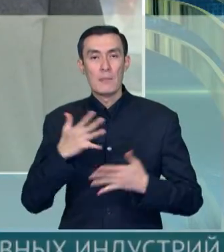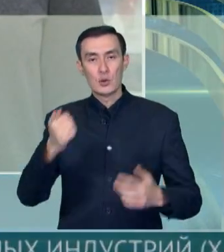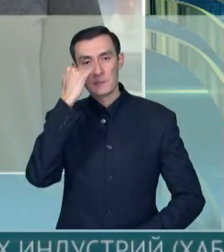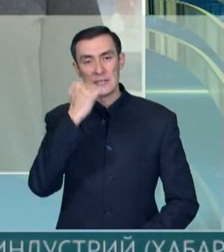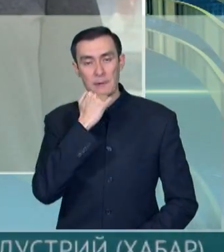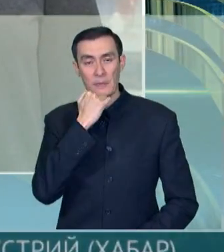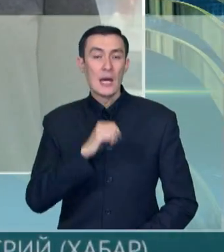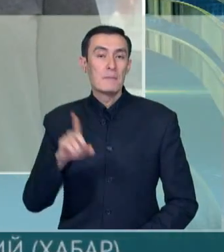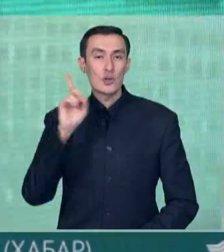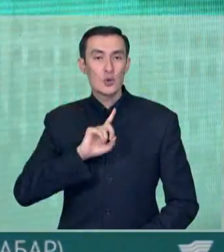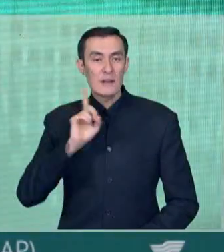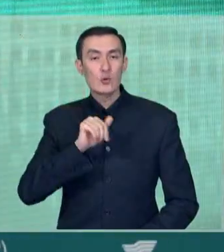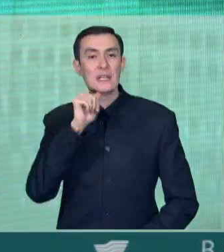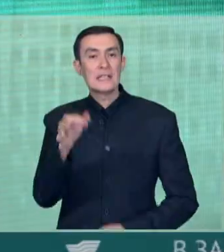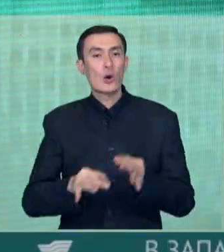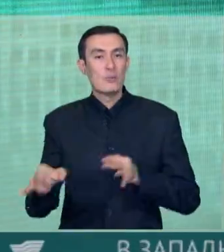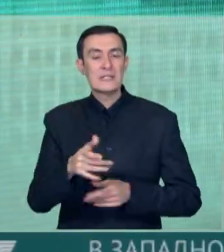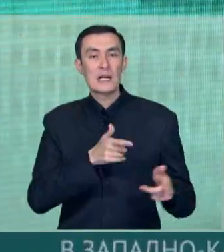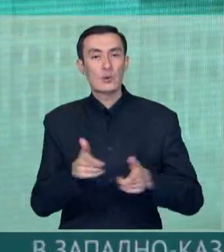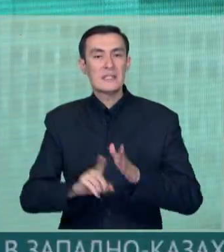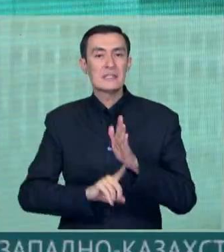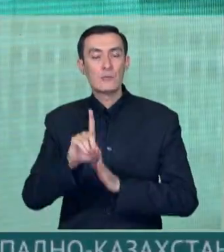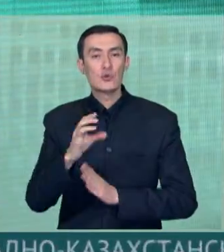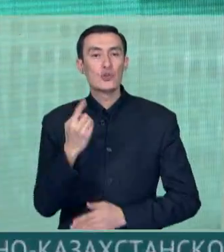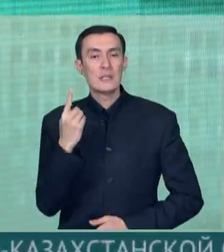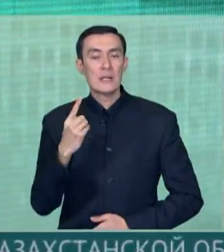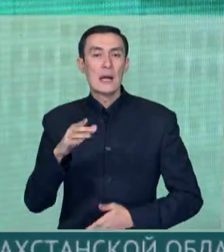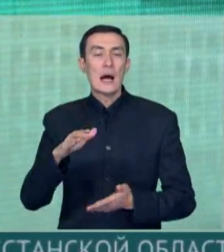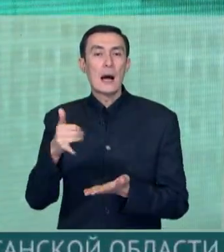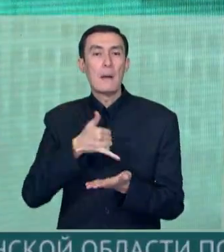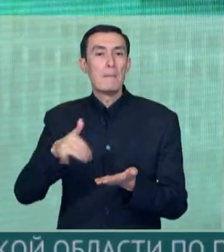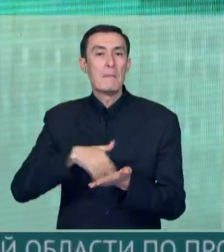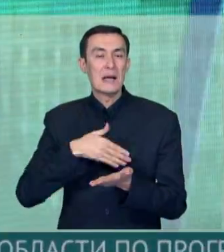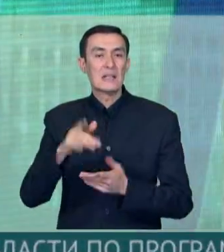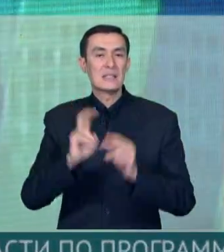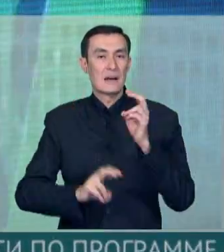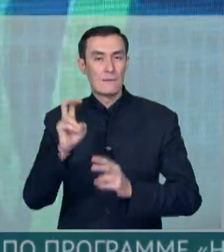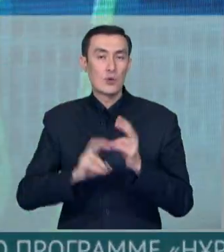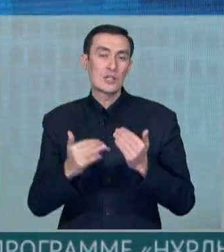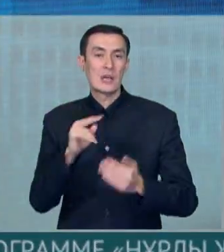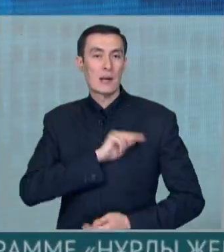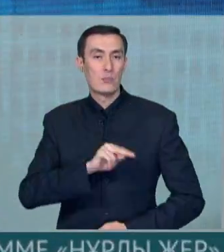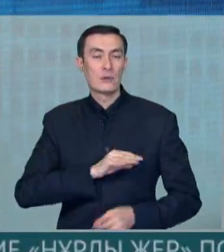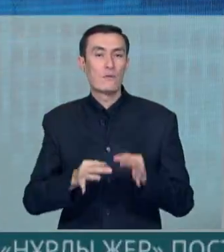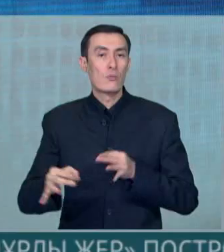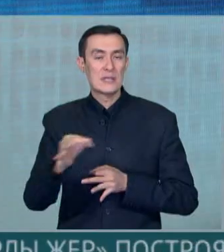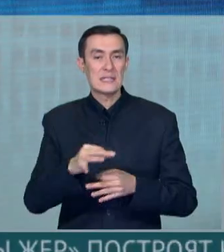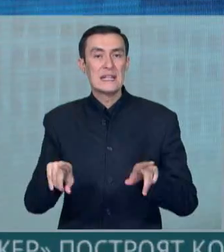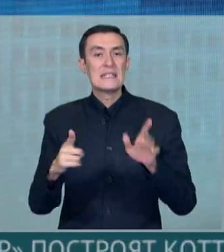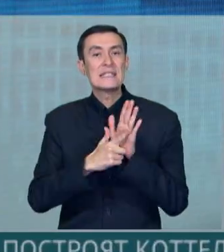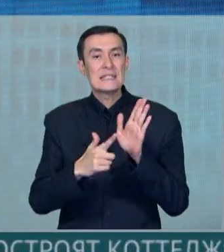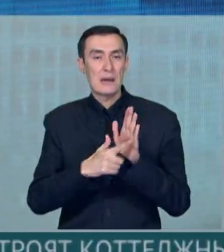Ирина. Между тем, в Костанайской области готовится к запуску еще один маслозавод. Сейчас в регионе уже работает 7 таких